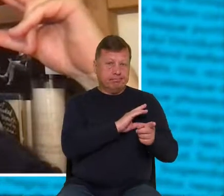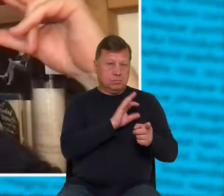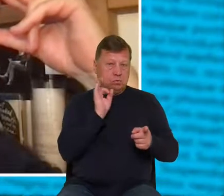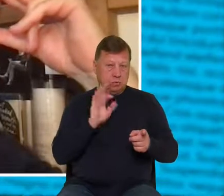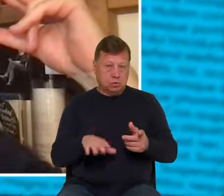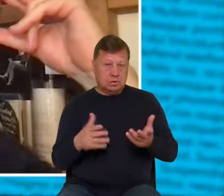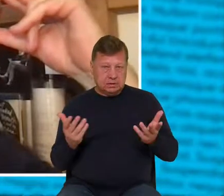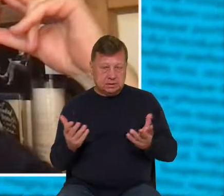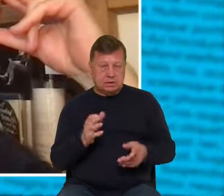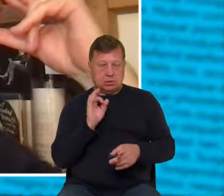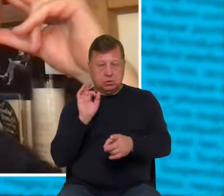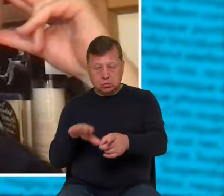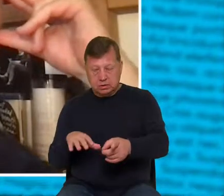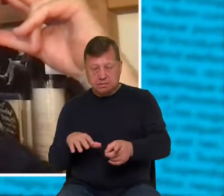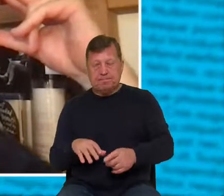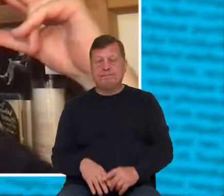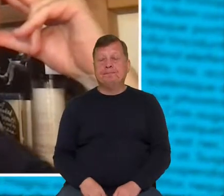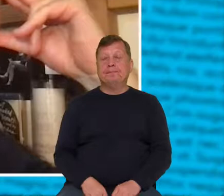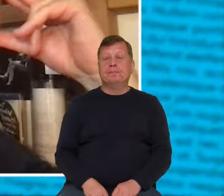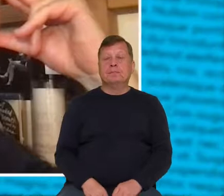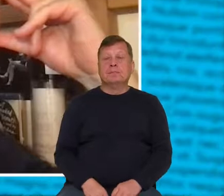I nie wstydzę się powiedzieć,